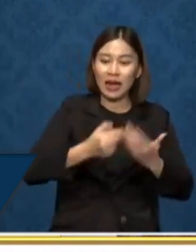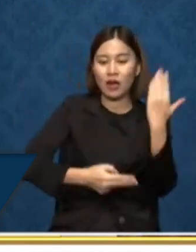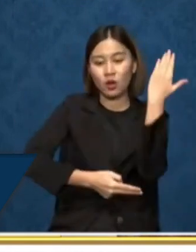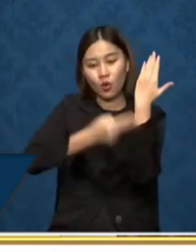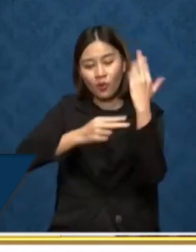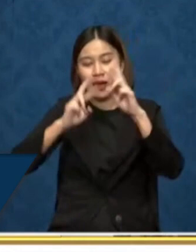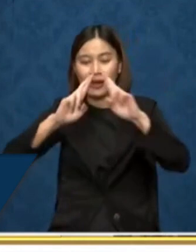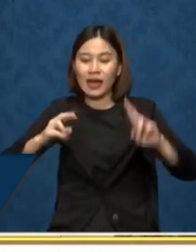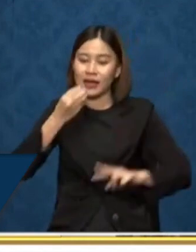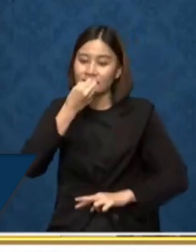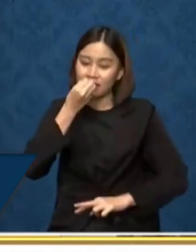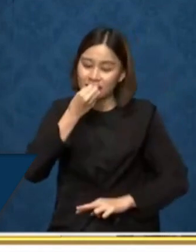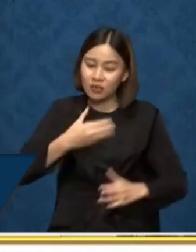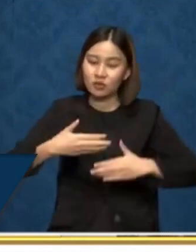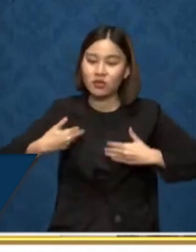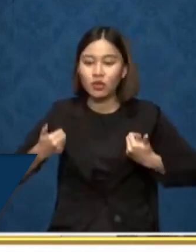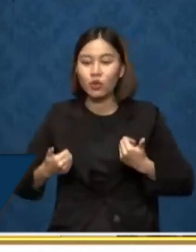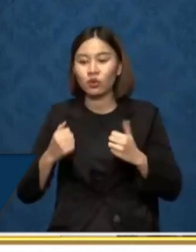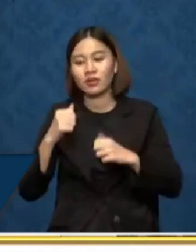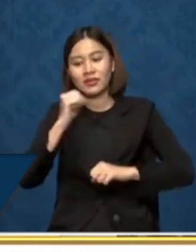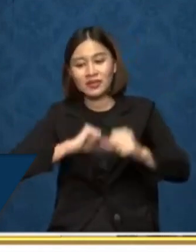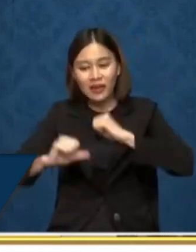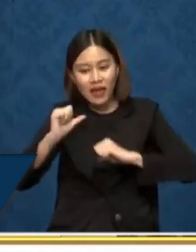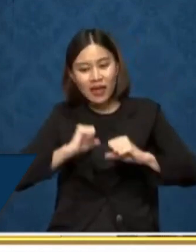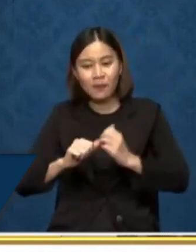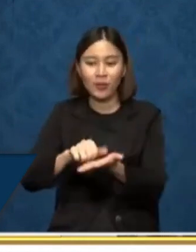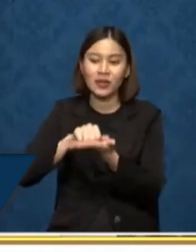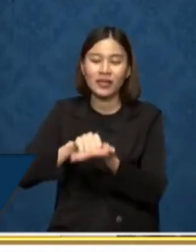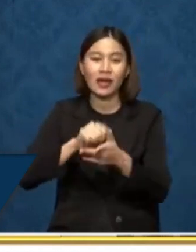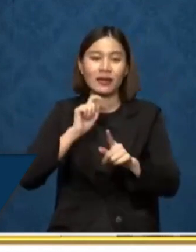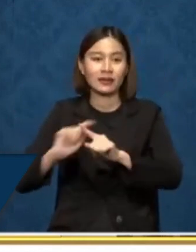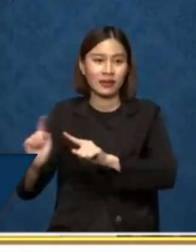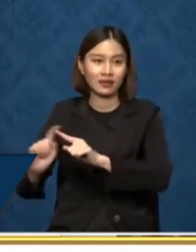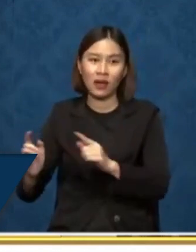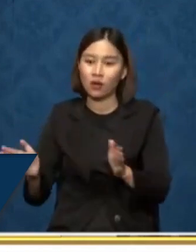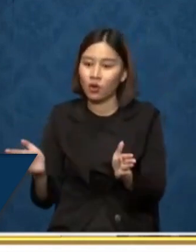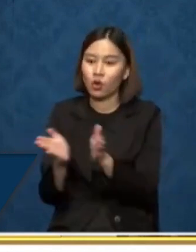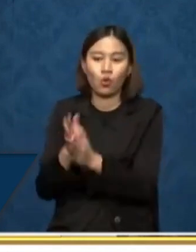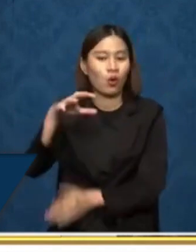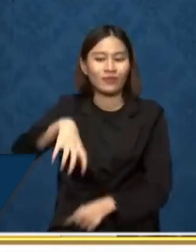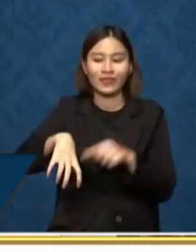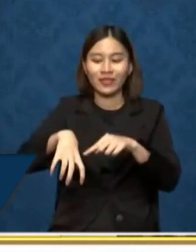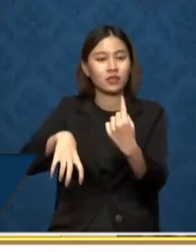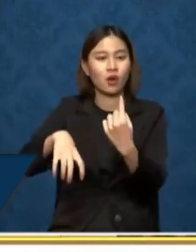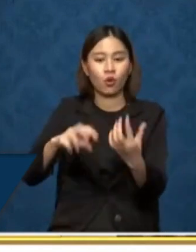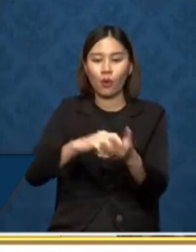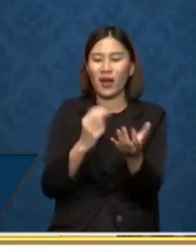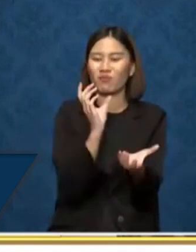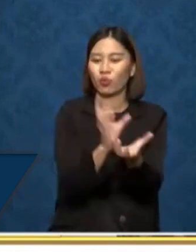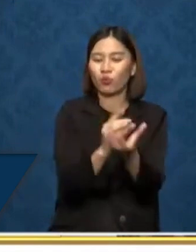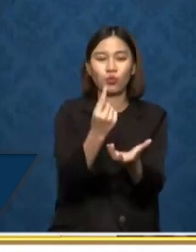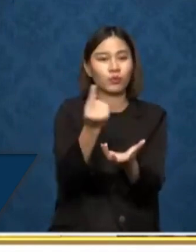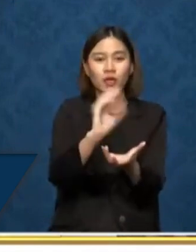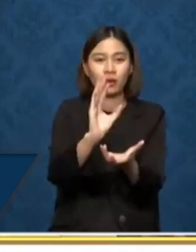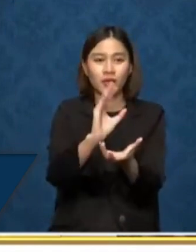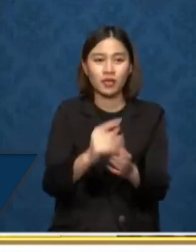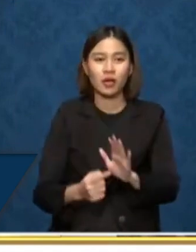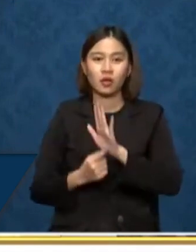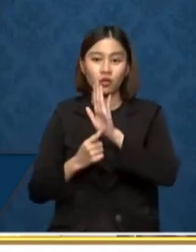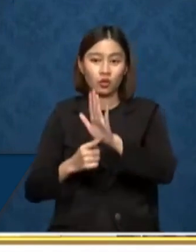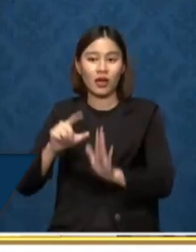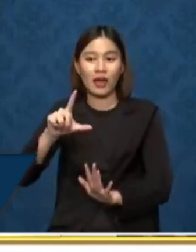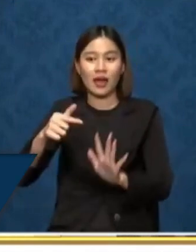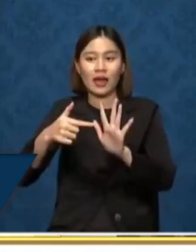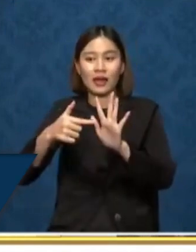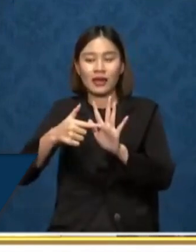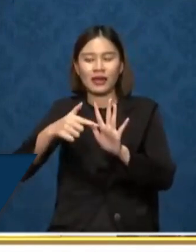แรมร้านอาหารสวนสนุกธุรกิจบันเทิงหรือธุรกิจบริการต่างๆรวมไว้ที่เดียวกันไม่ใช่แค่คาสิโนอย่างเดียวครับผมขอยกตัวอย่างเมืองลาสเวกั